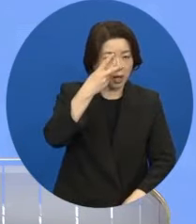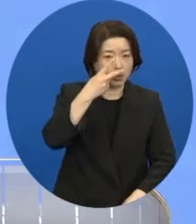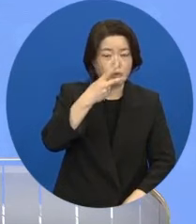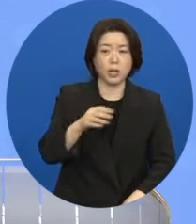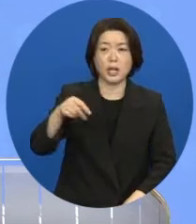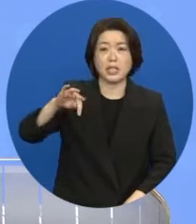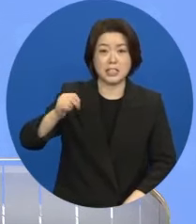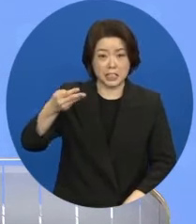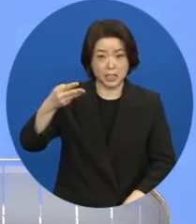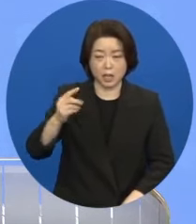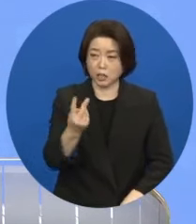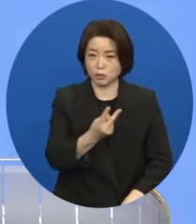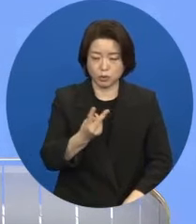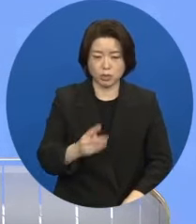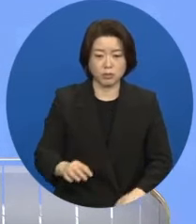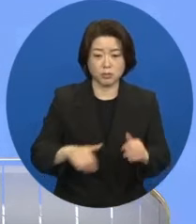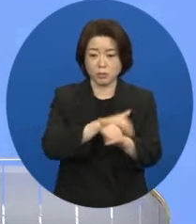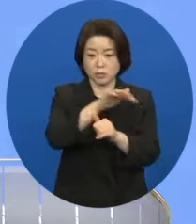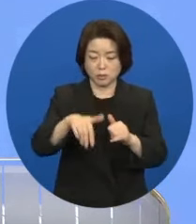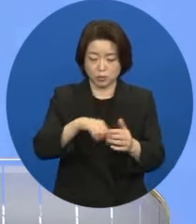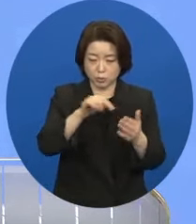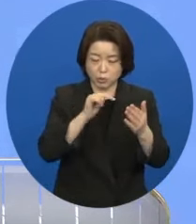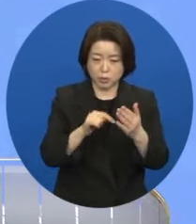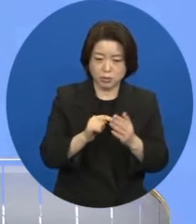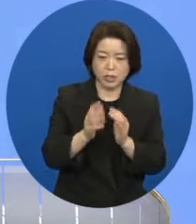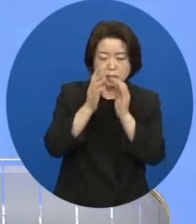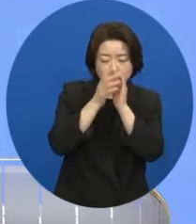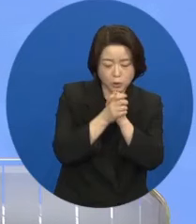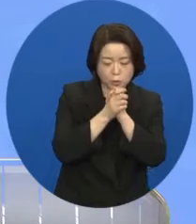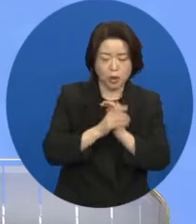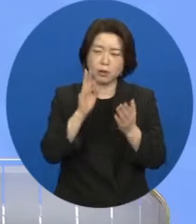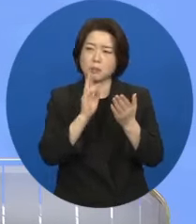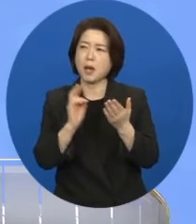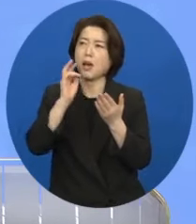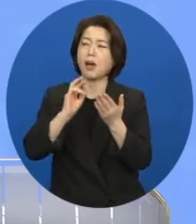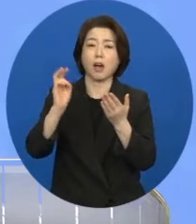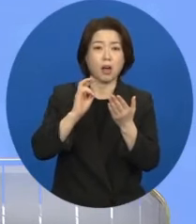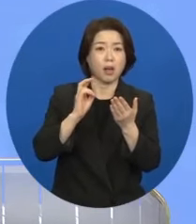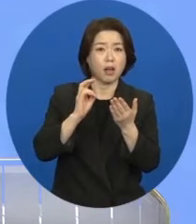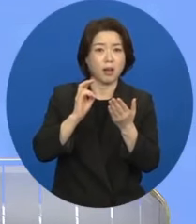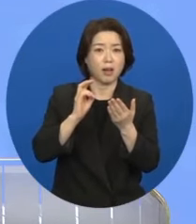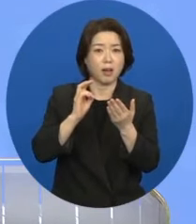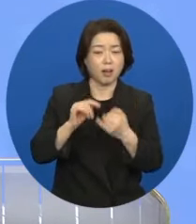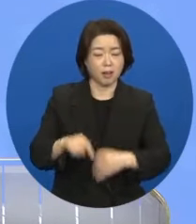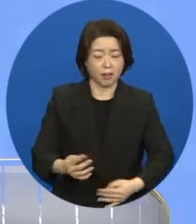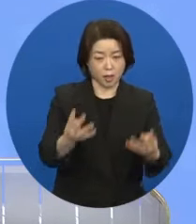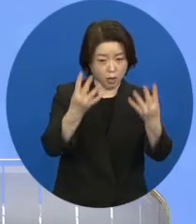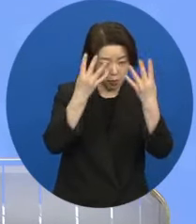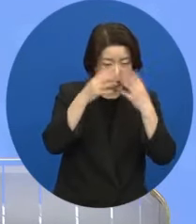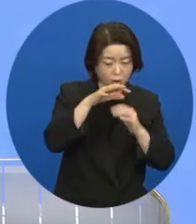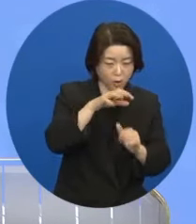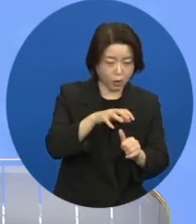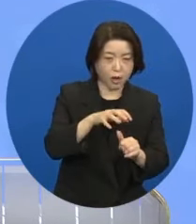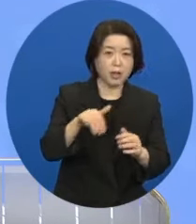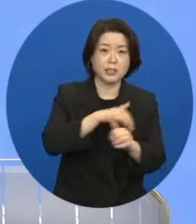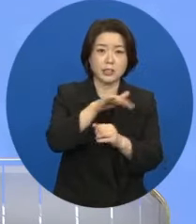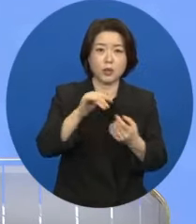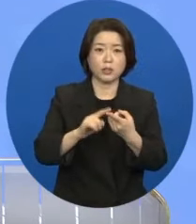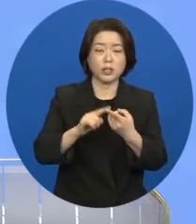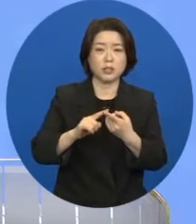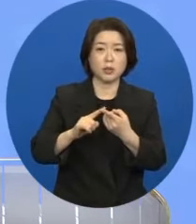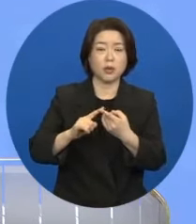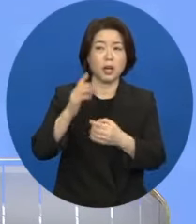감옥 상황 속에서 기도하고 찬양을 하더라는 거예요 자 여기서도 감옥에 갇힌 상황에 대해서 하나님께